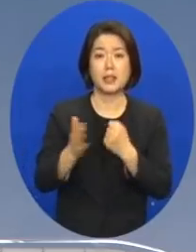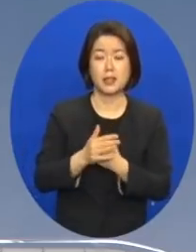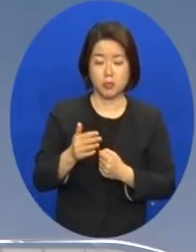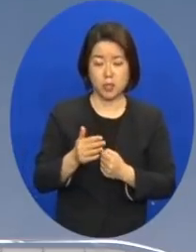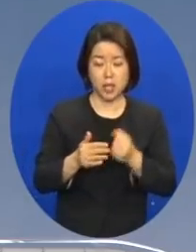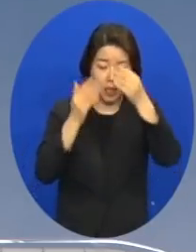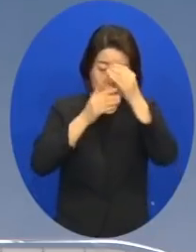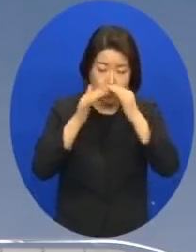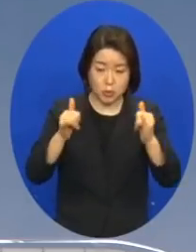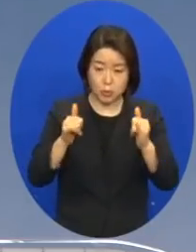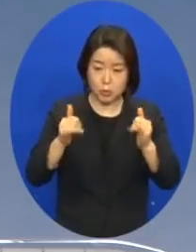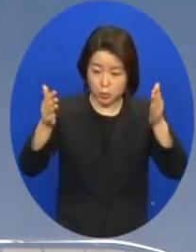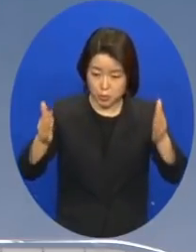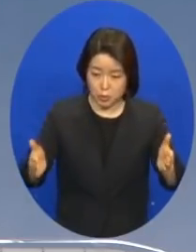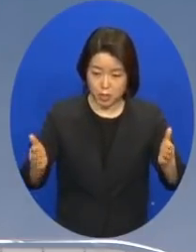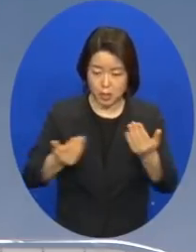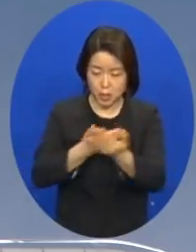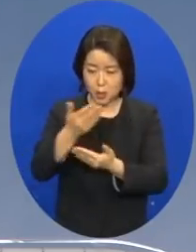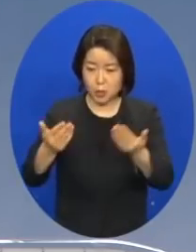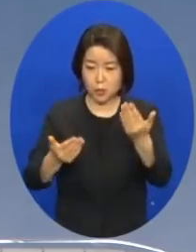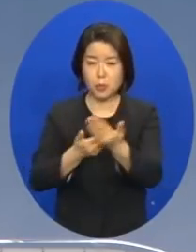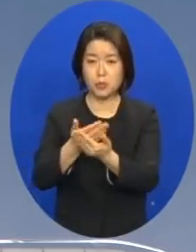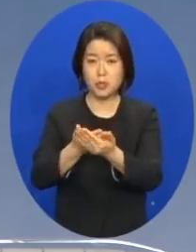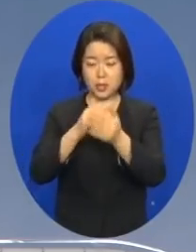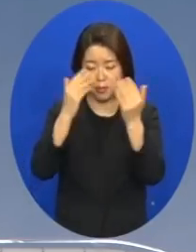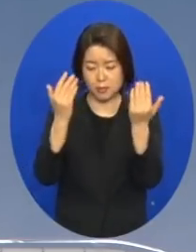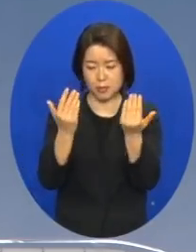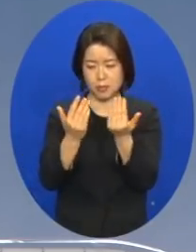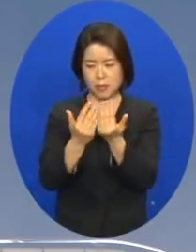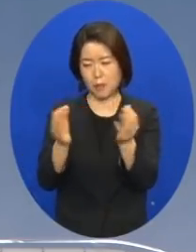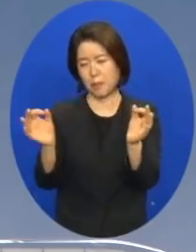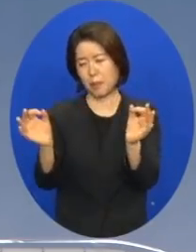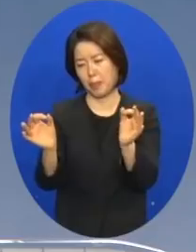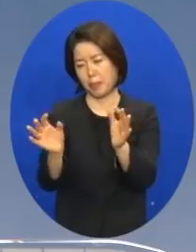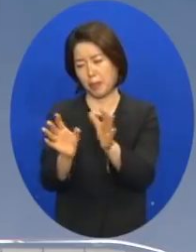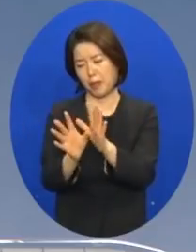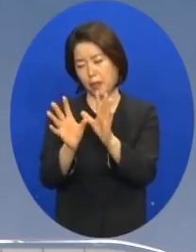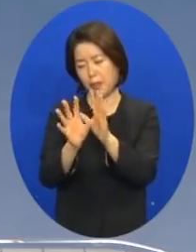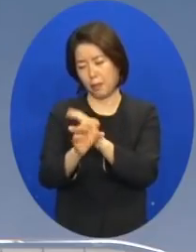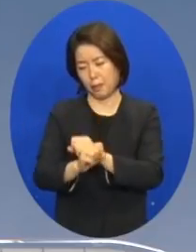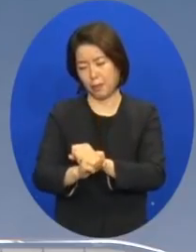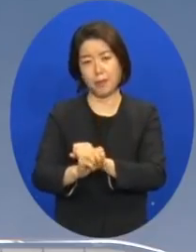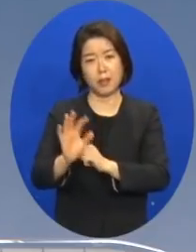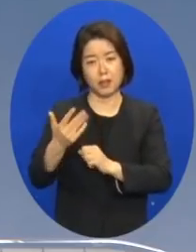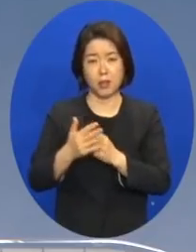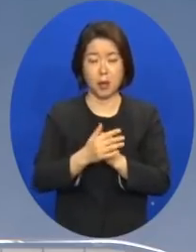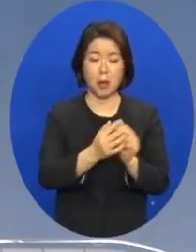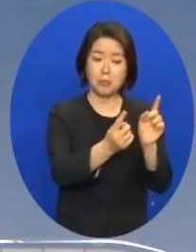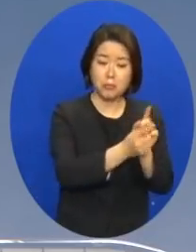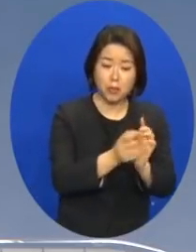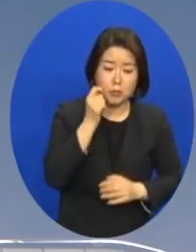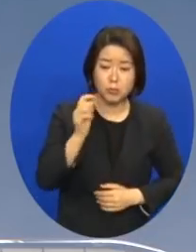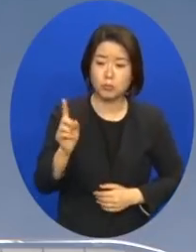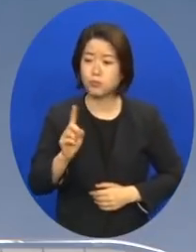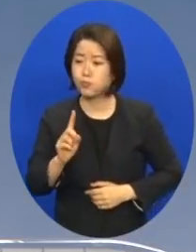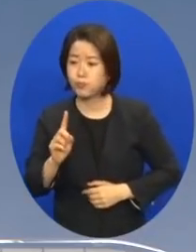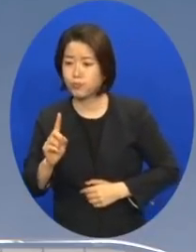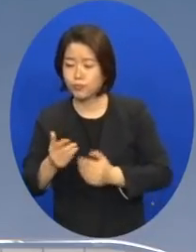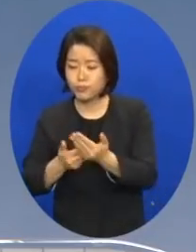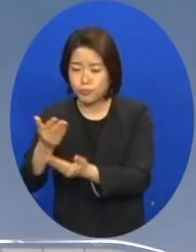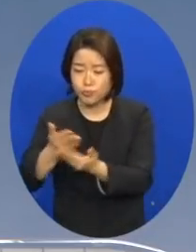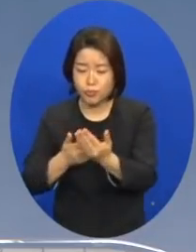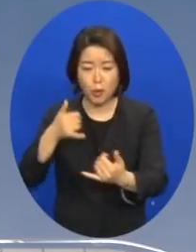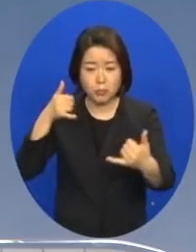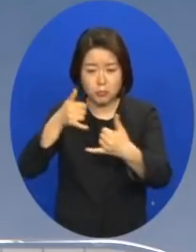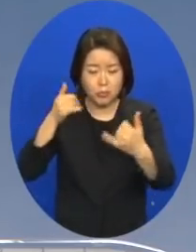성도들 사이에 교제가 이미 다 굳어져 버렸습니다. 만나지도 못하고 어떻게 지내지도 못하고 연락도 안